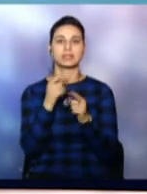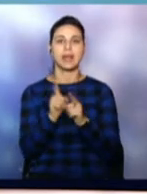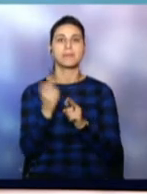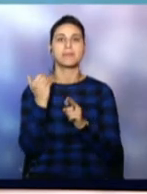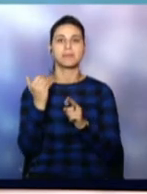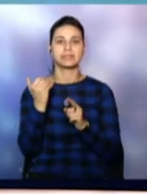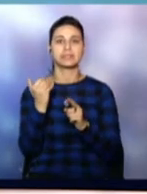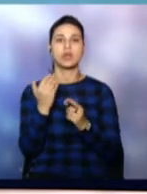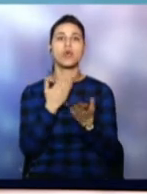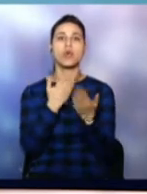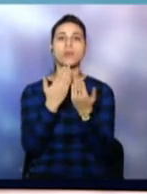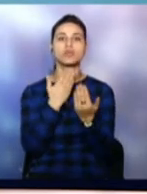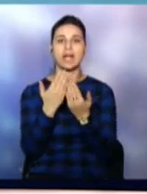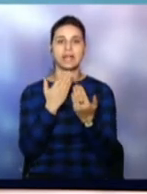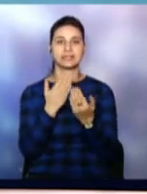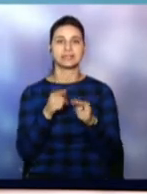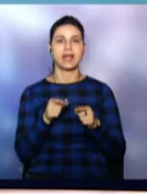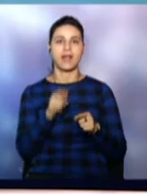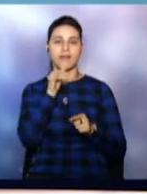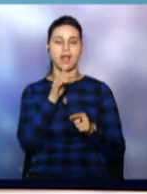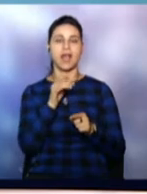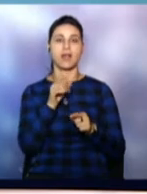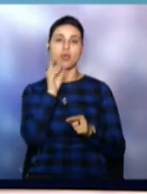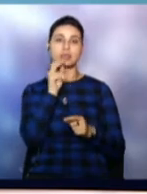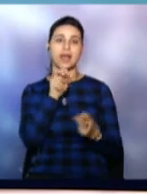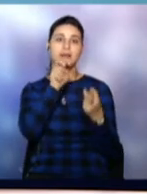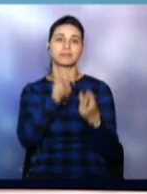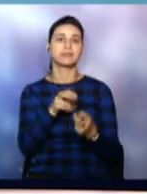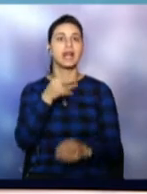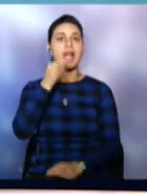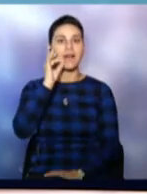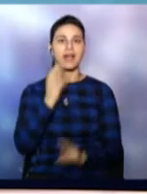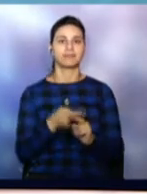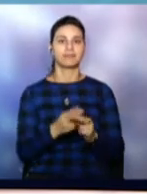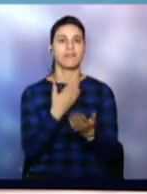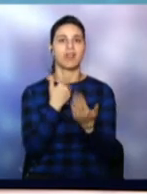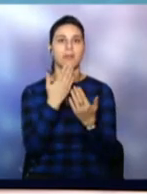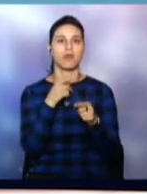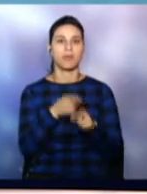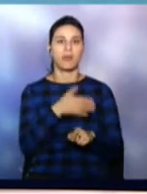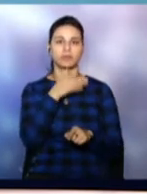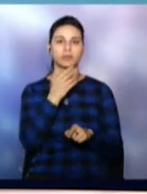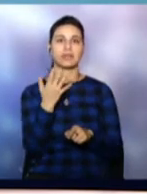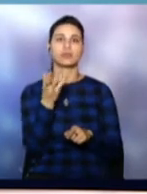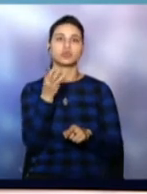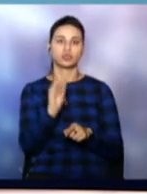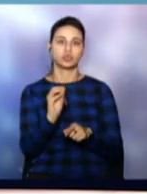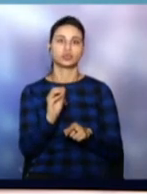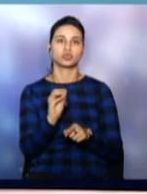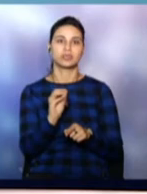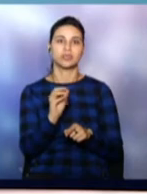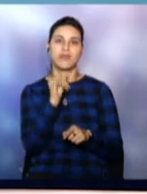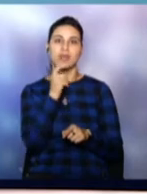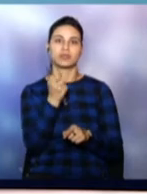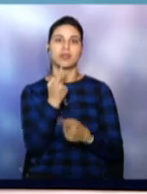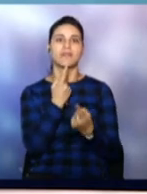კომუნიკაციის საშუალებაც არის ხოლმე ყავის დალევა, ვინაიდან ამ დროს რამოდენიმე წუთი არის,